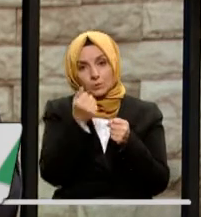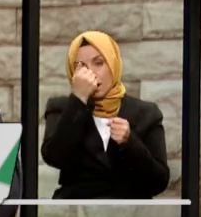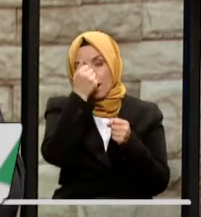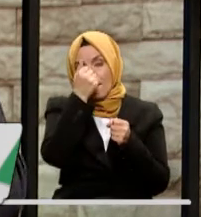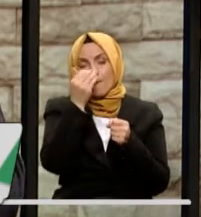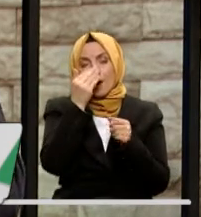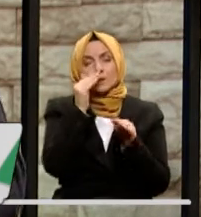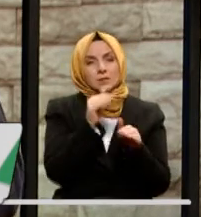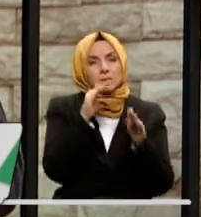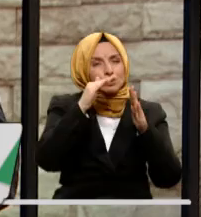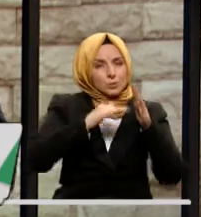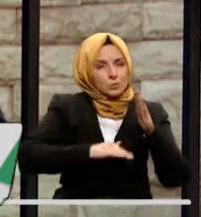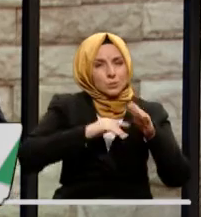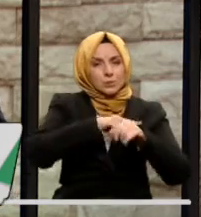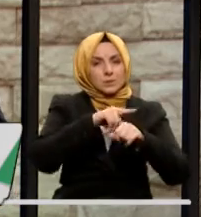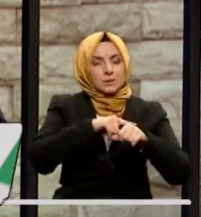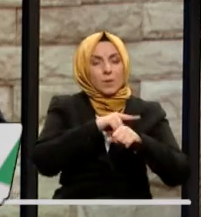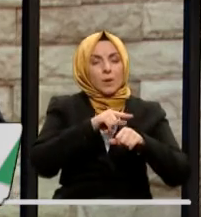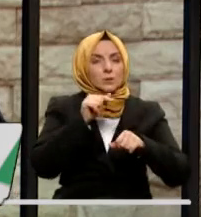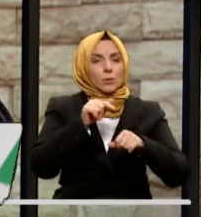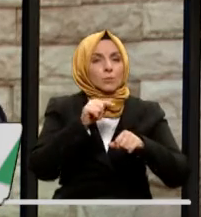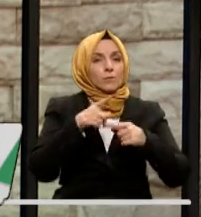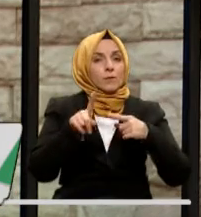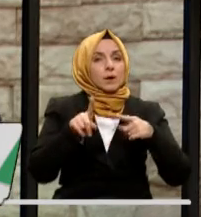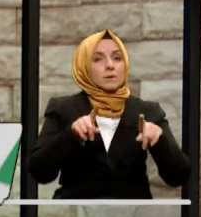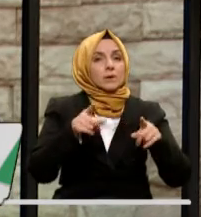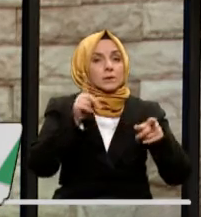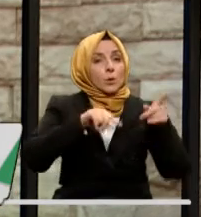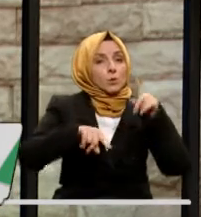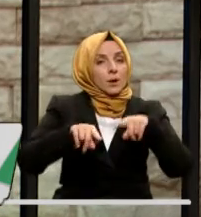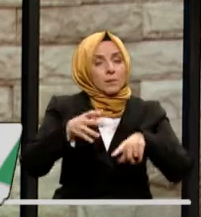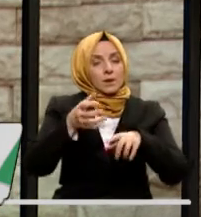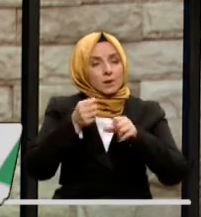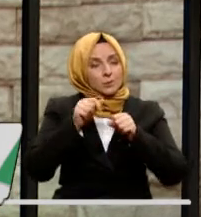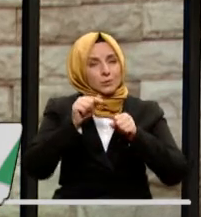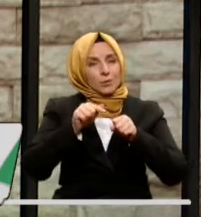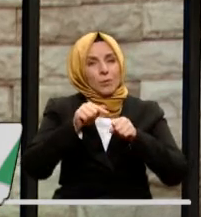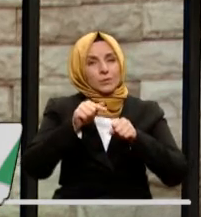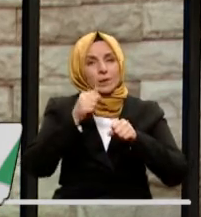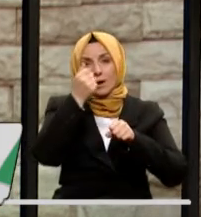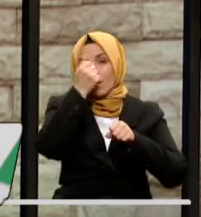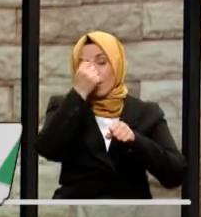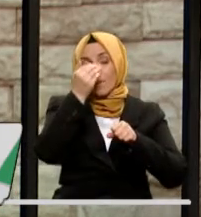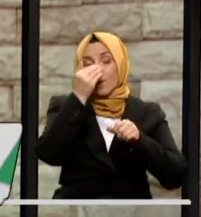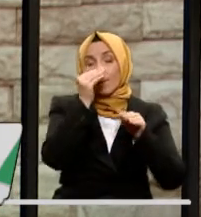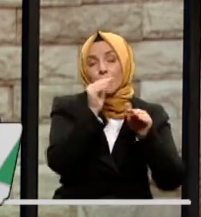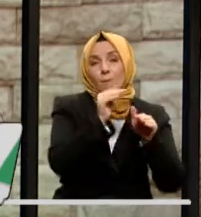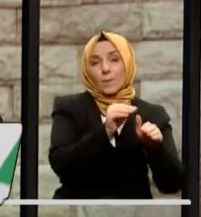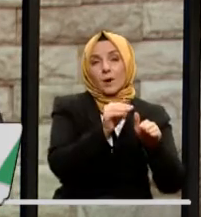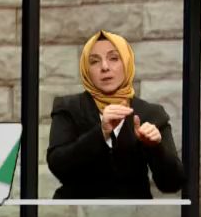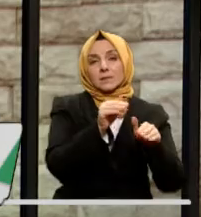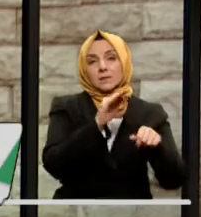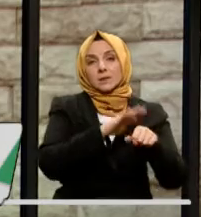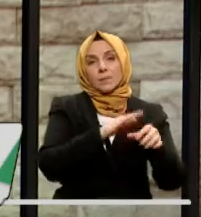düştüğünde yeterli sayıda elde edemediğimiz zaman aferez yöntemi ile almak zorunda kalıyoruz Onda da bağışı bulması biraz daha zor ondan